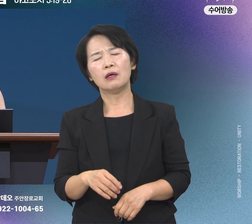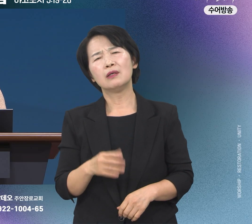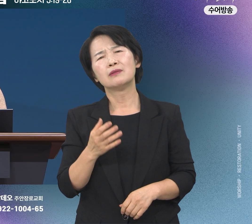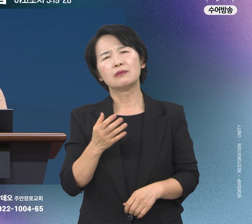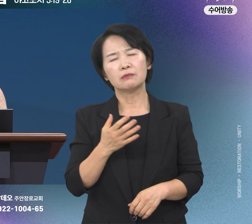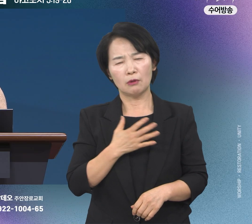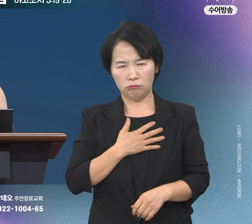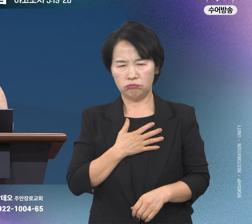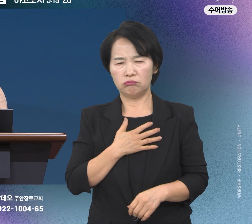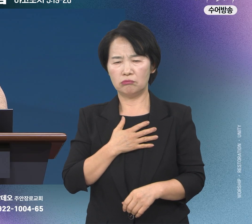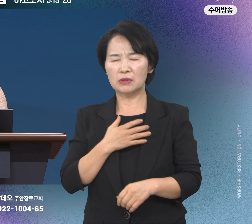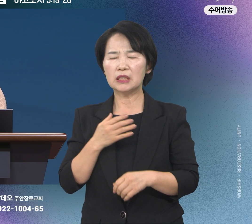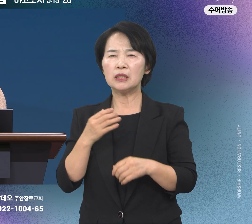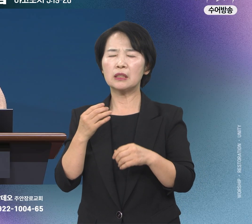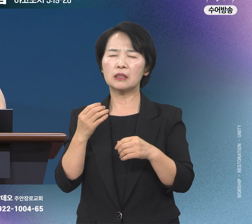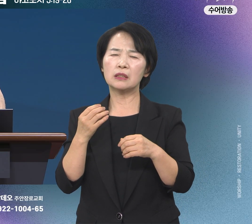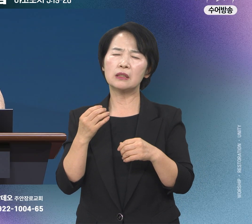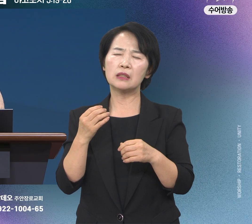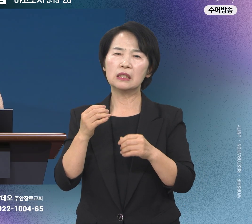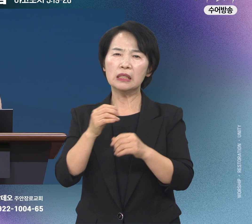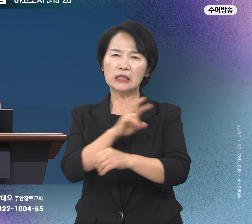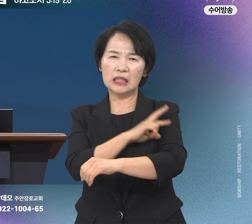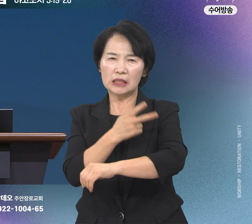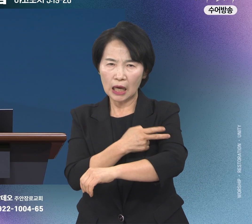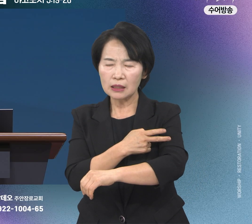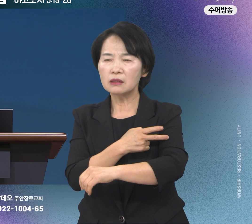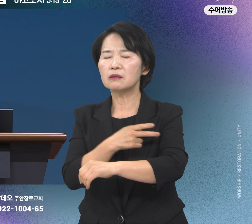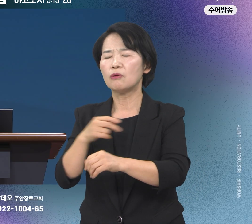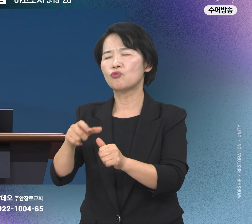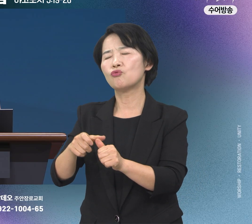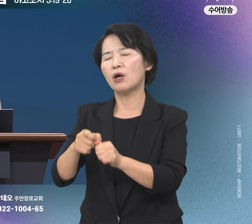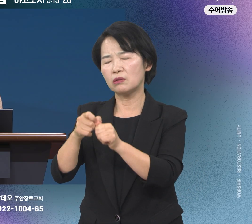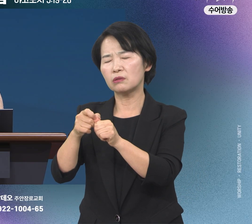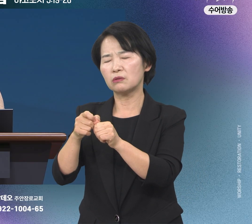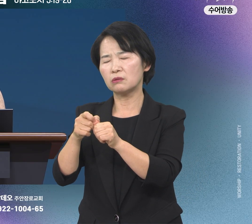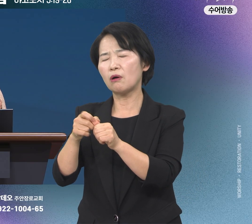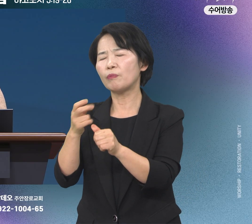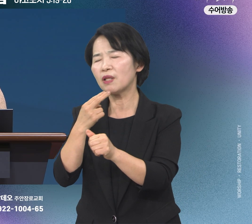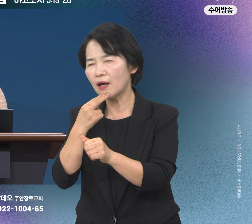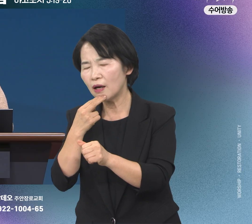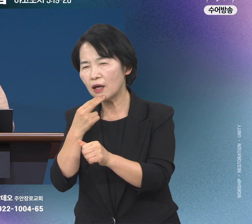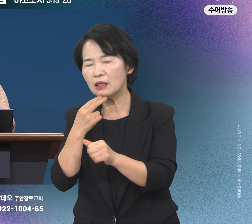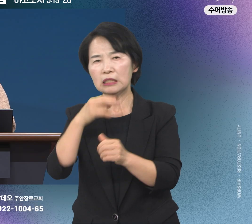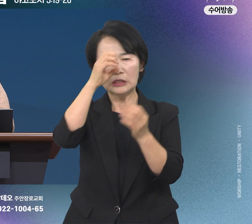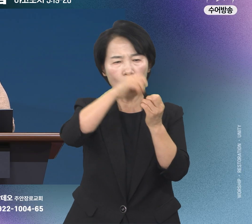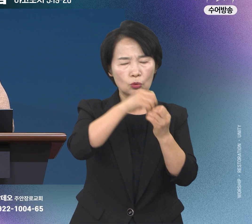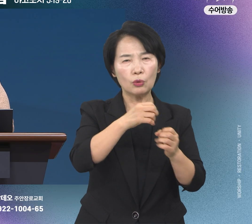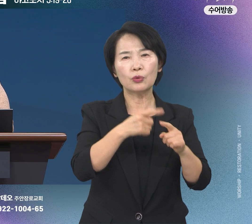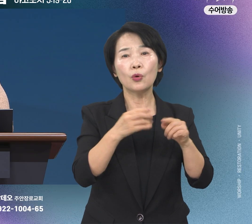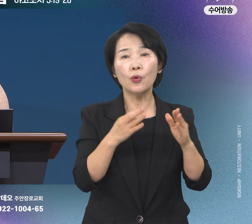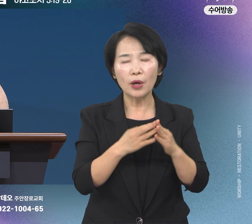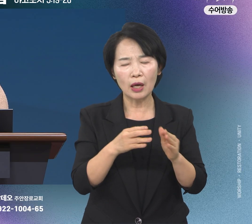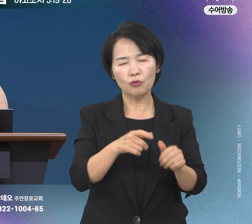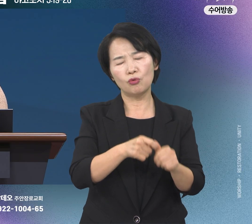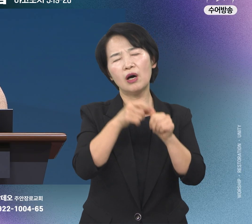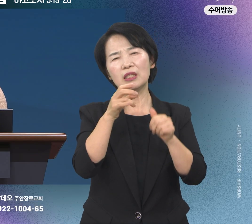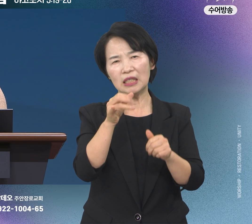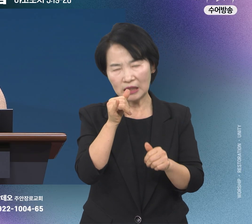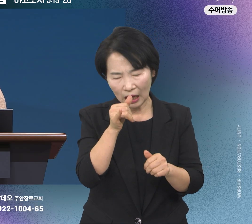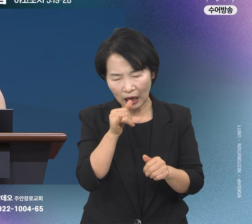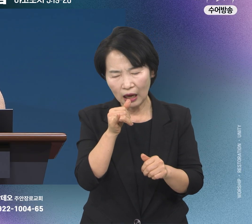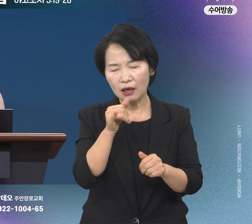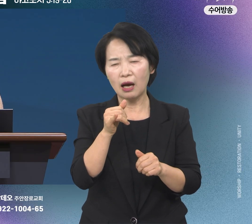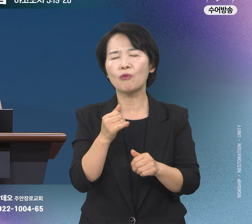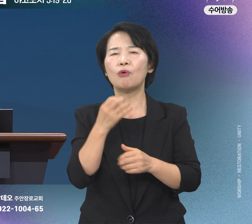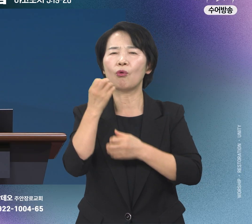생각한다. 나는 정통교회 구원이 있다고 생각한다. 그 사람들이 저를 핍박하는 방법을 누구보다 잘